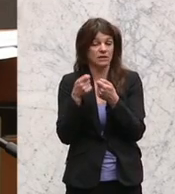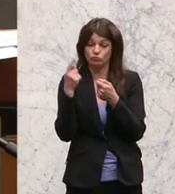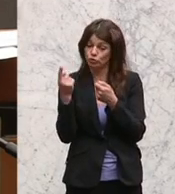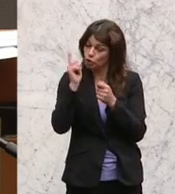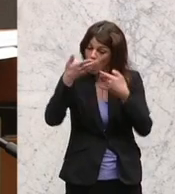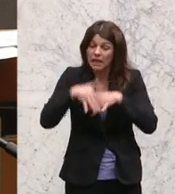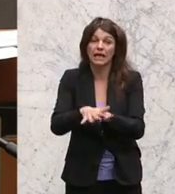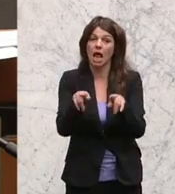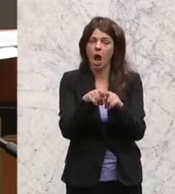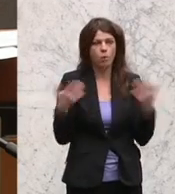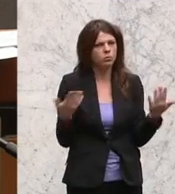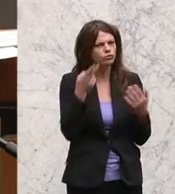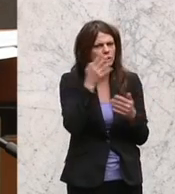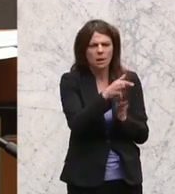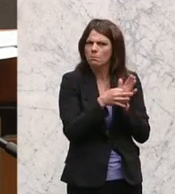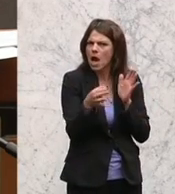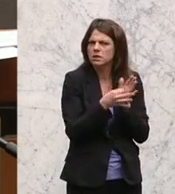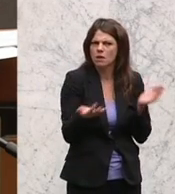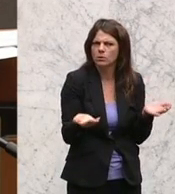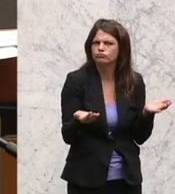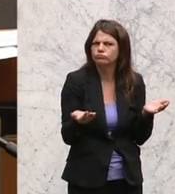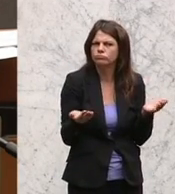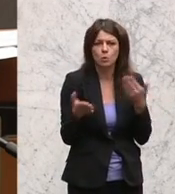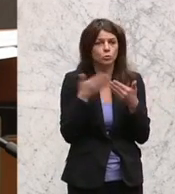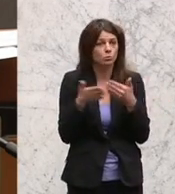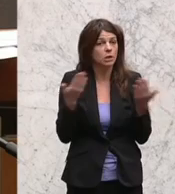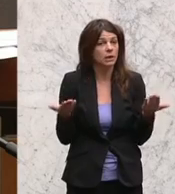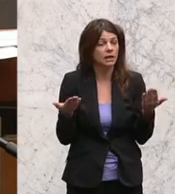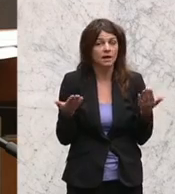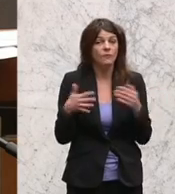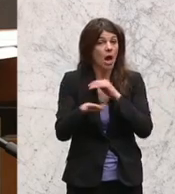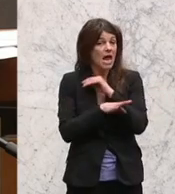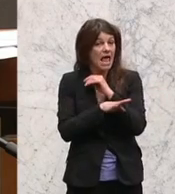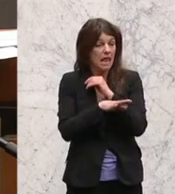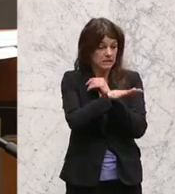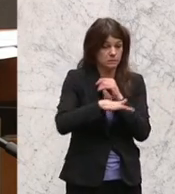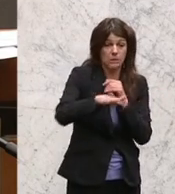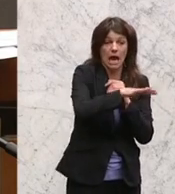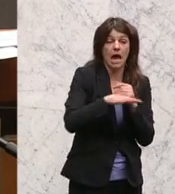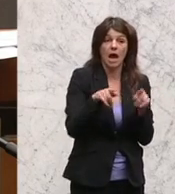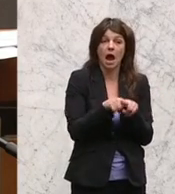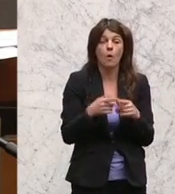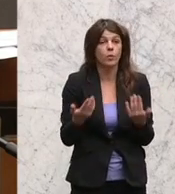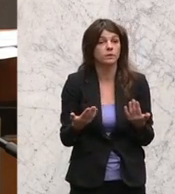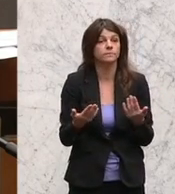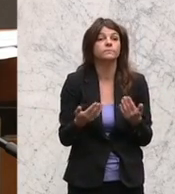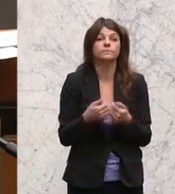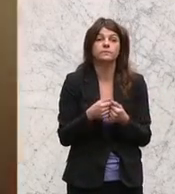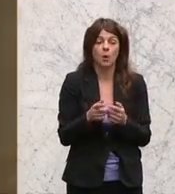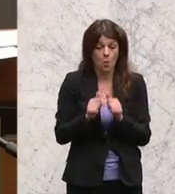integriert werden können. Wie schauen Ihre Maßnahmen dafür aus, also dass man vor allem in dem Lehrlingsbereich auch hier